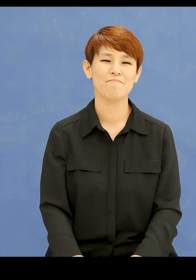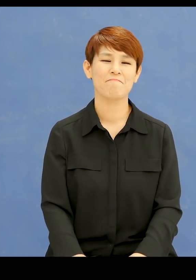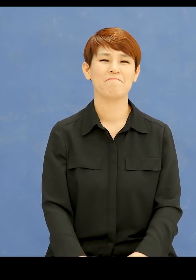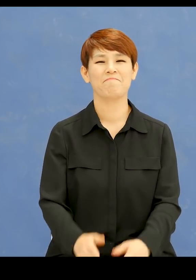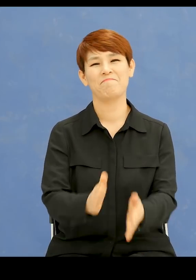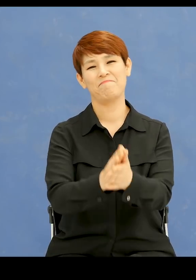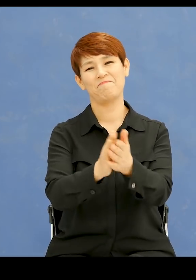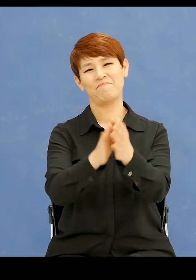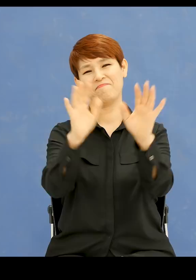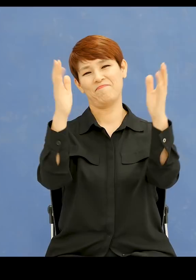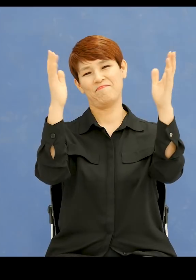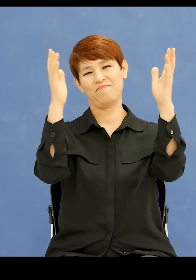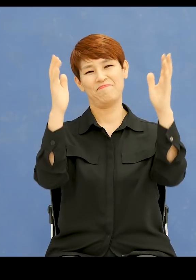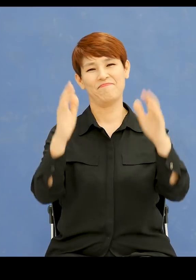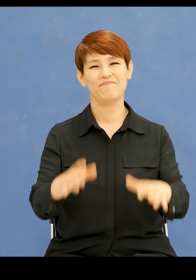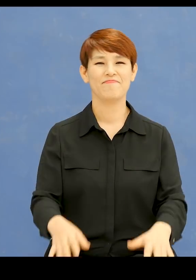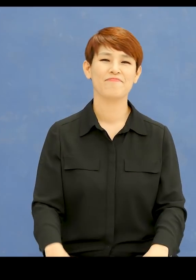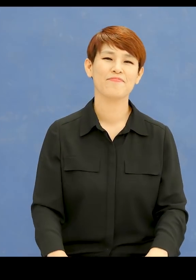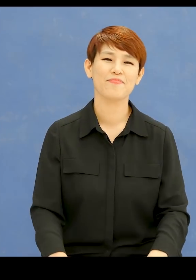청해 듣겠습니다. 네.